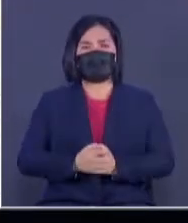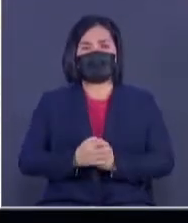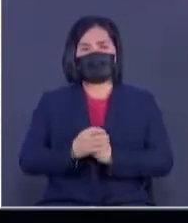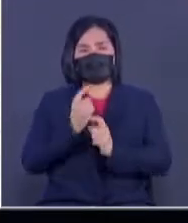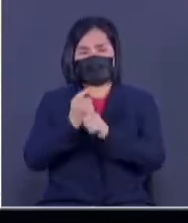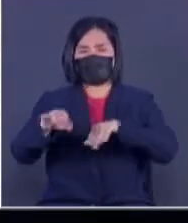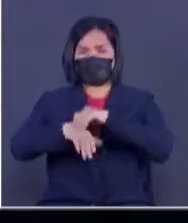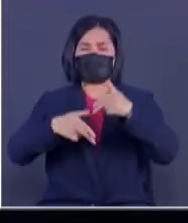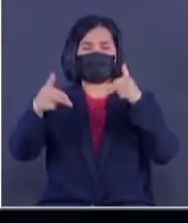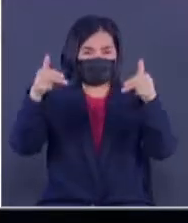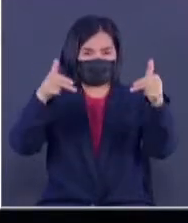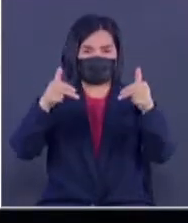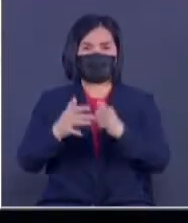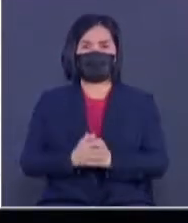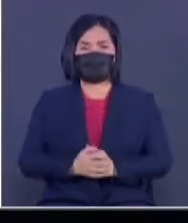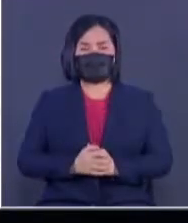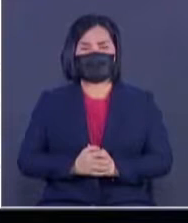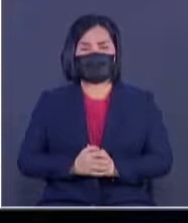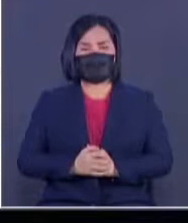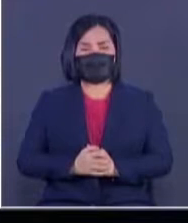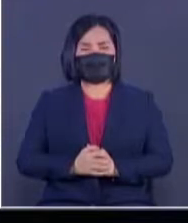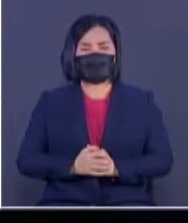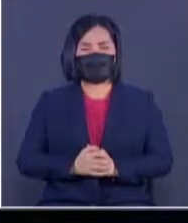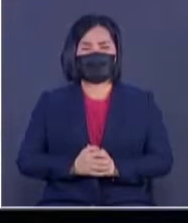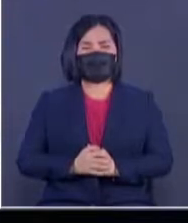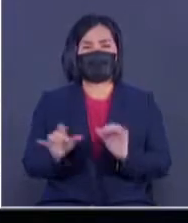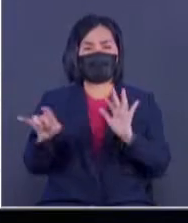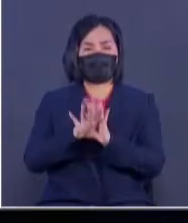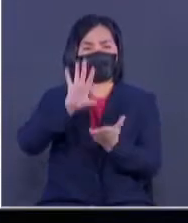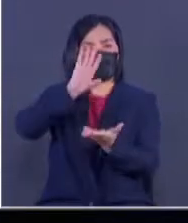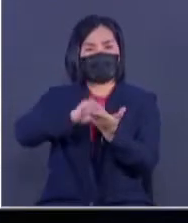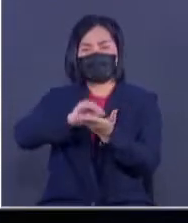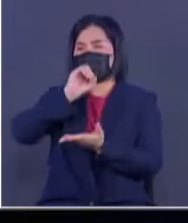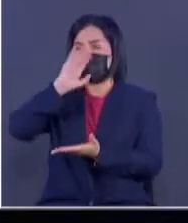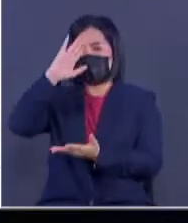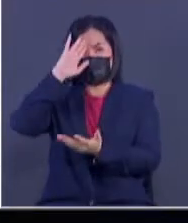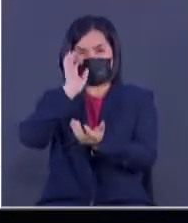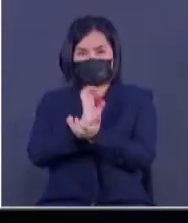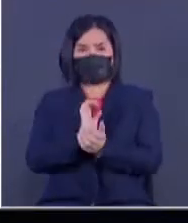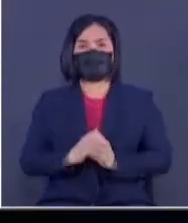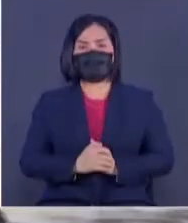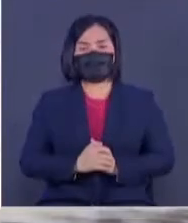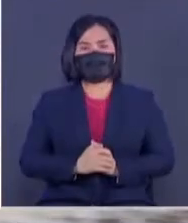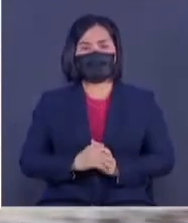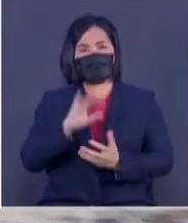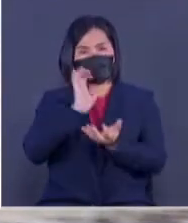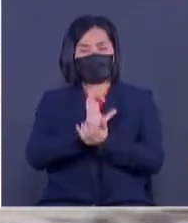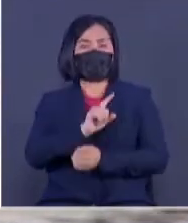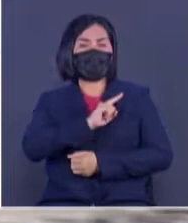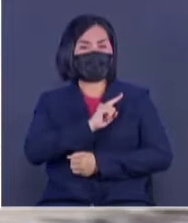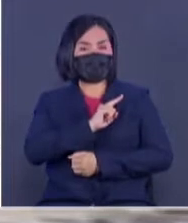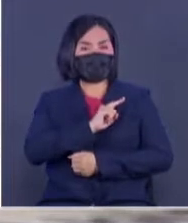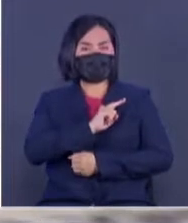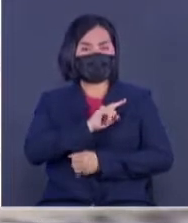ในคลิปซึ่งเรื่องนี้หลังจากเกิดเหตุแล้วก็มีการแจ้งความกันเพื่อดำเนินคดีนะครับล่าสุดตำรวจสภ.เมืองพัทลุ